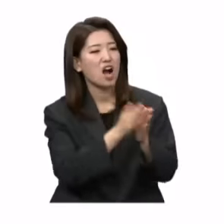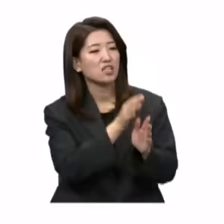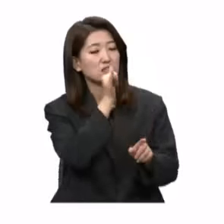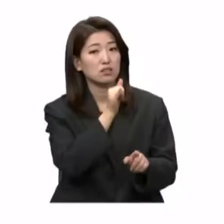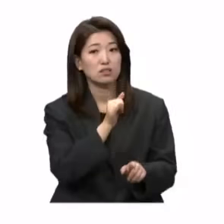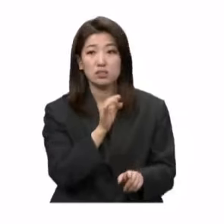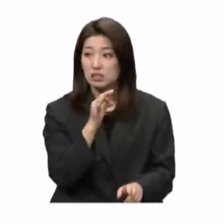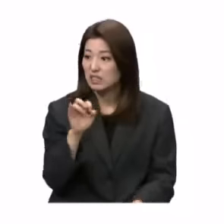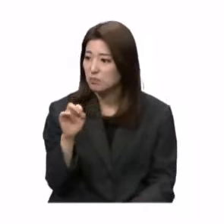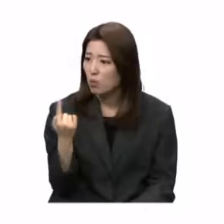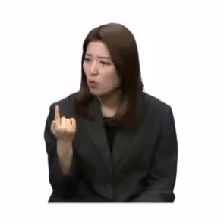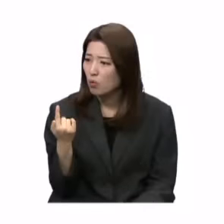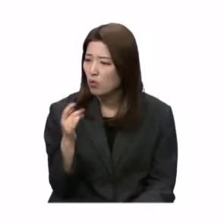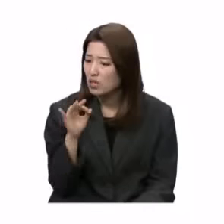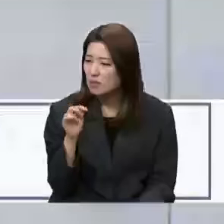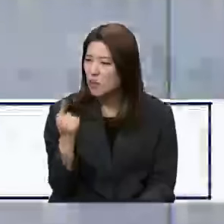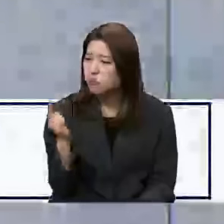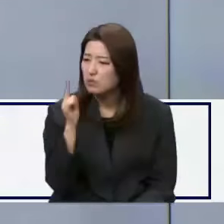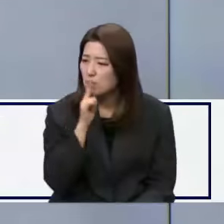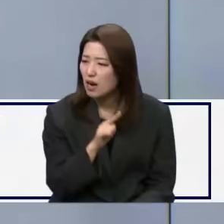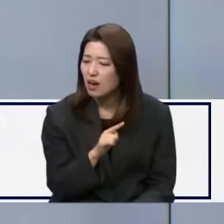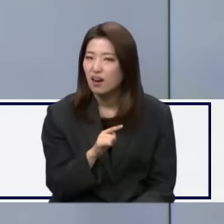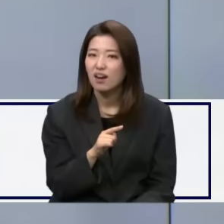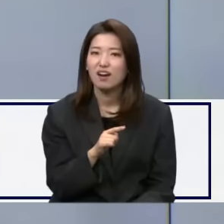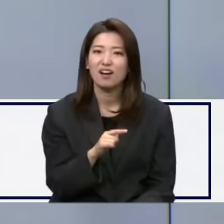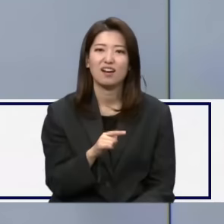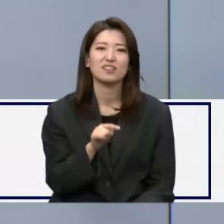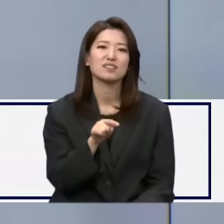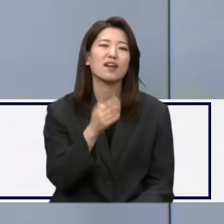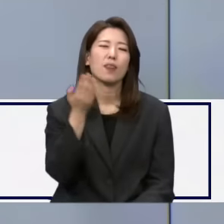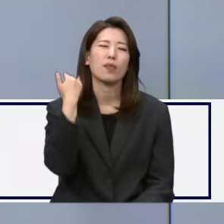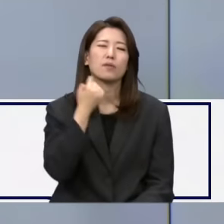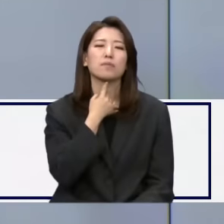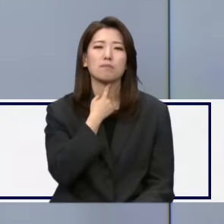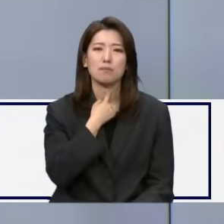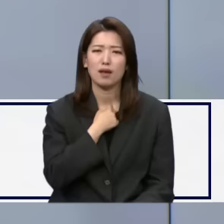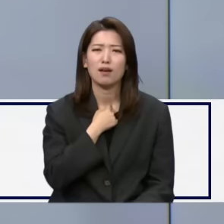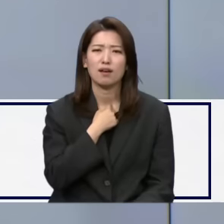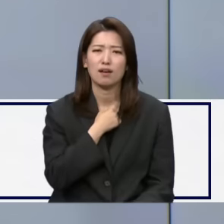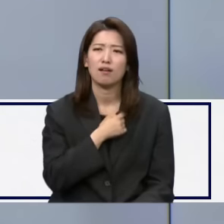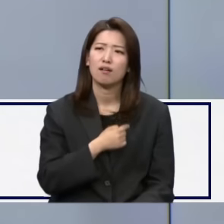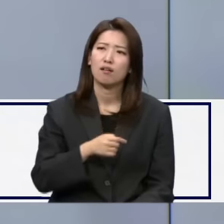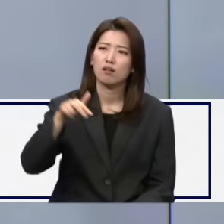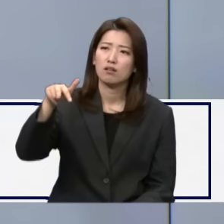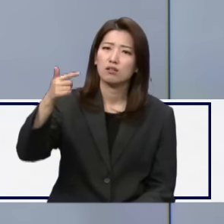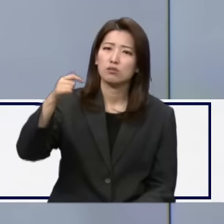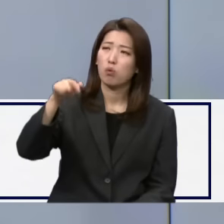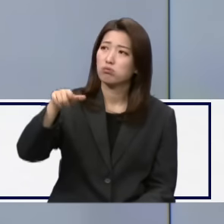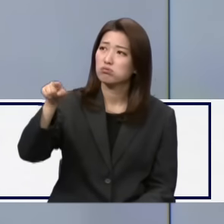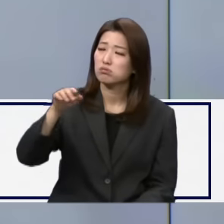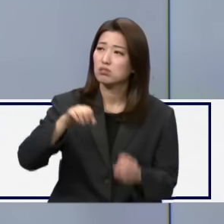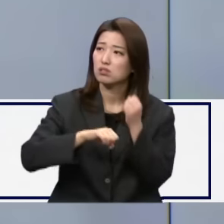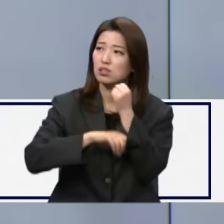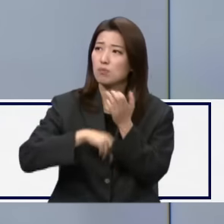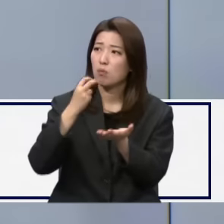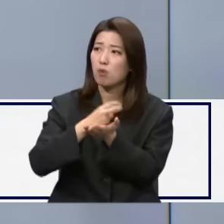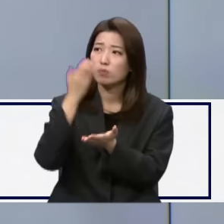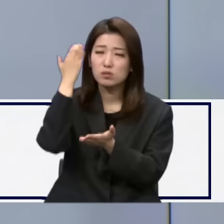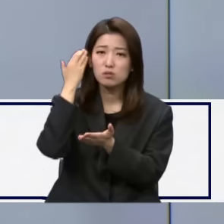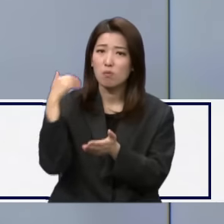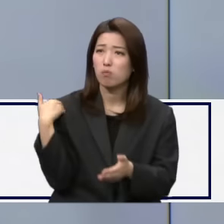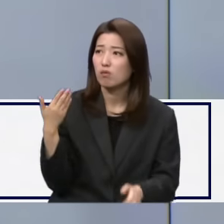문제를 다시금 꺼내 드는 것은 조국 대표가 정말 기본적인 법 지식조차도 모르는 분이라는 생각이 들고요 그리고